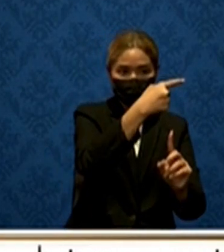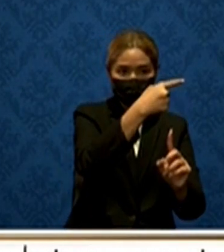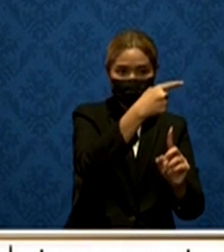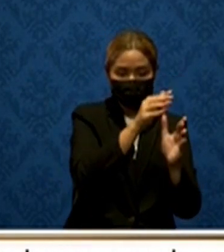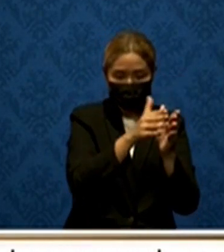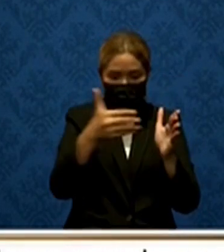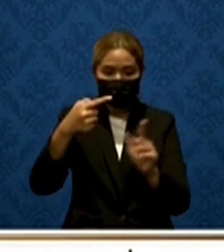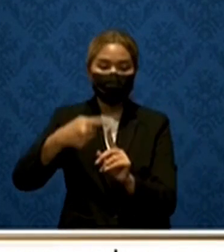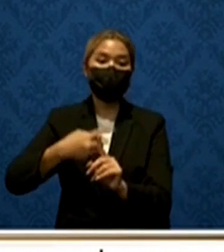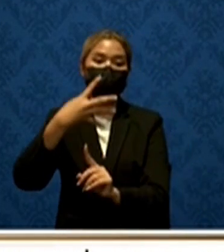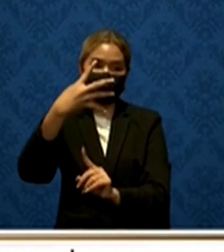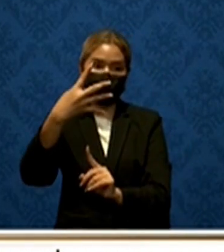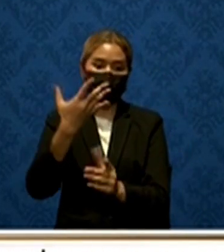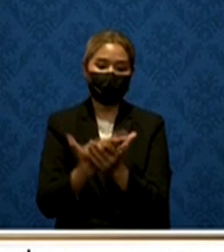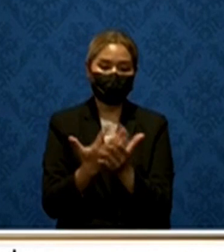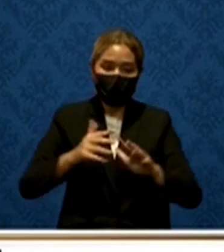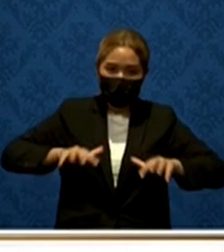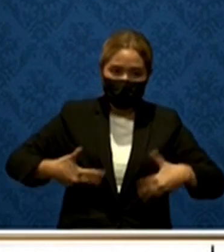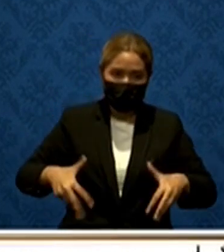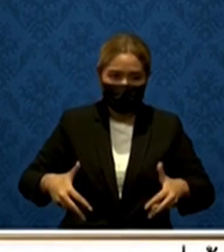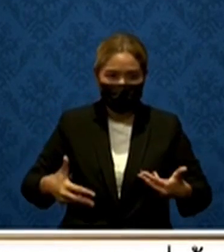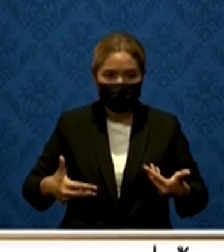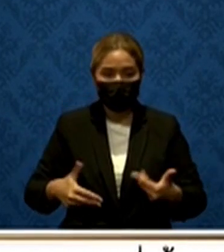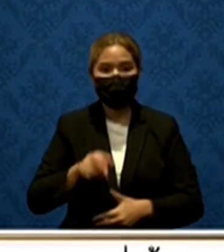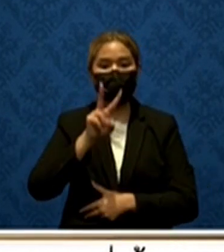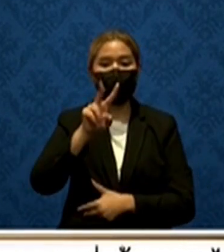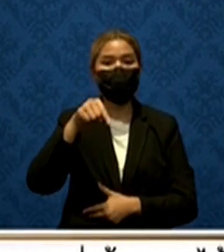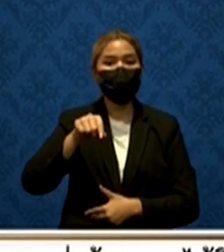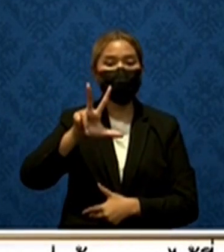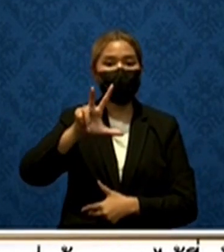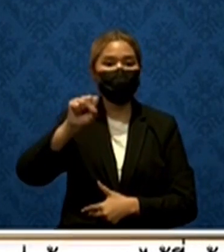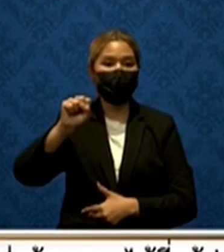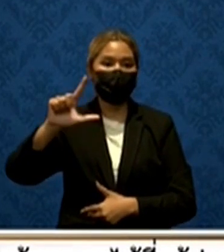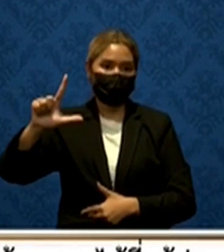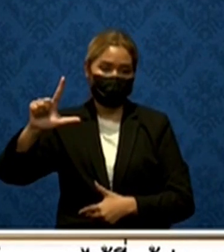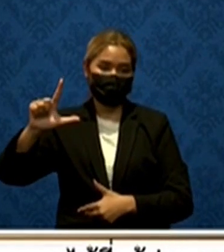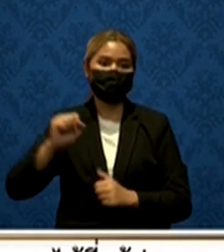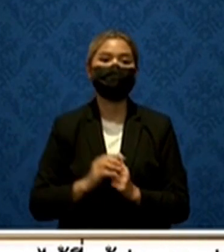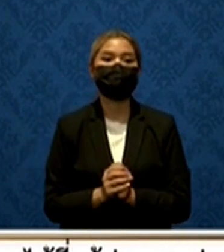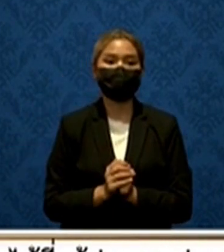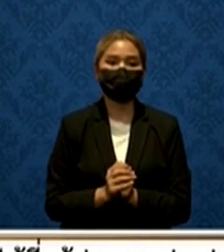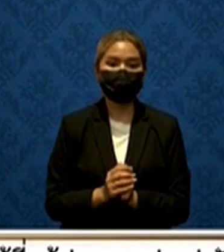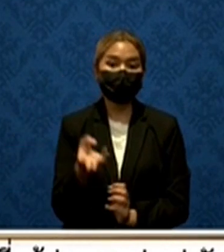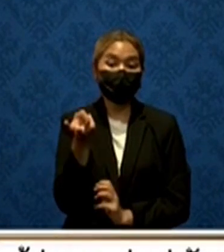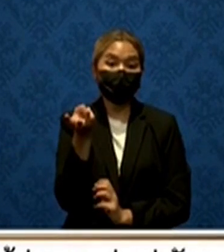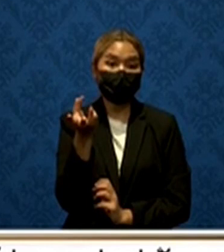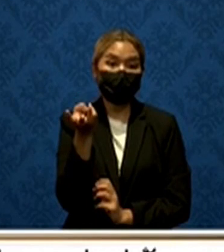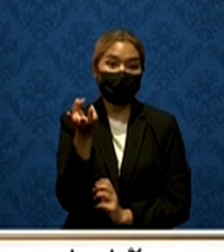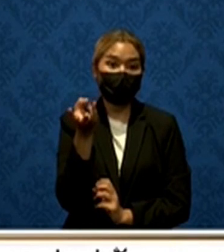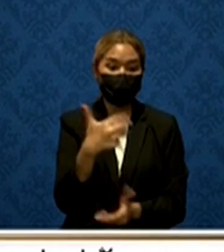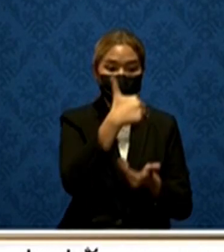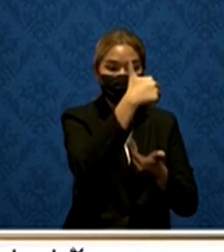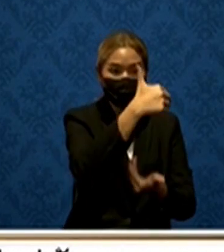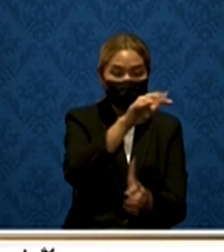ทำเงินเข้าประเทศถึง 2.3 แสนล้านบาทครับข้าวนี้ส่งออกบวก